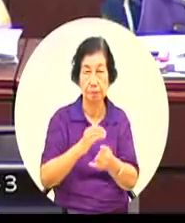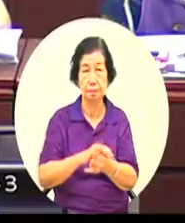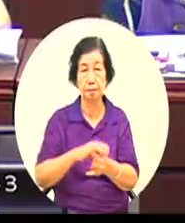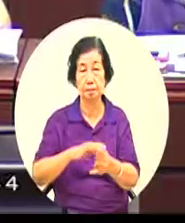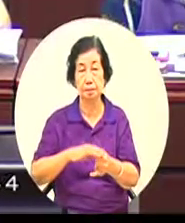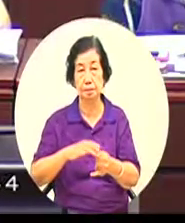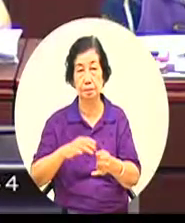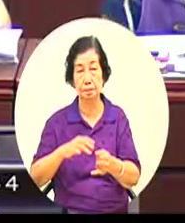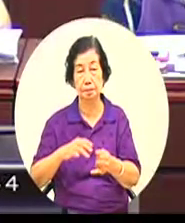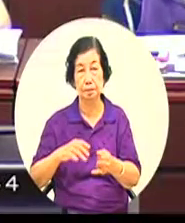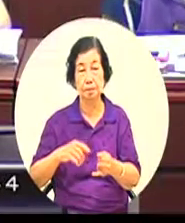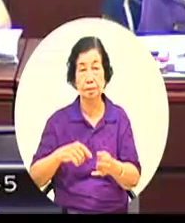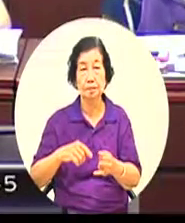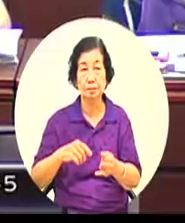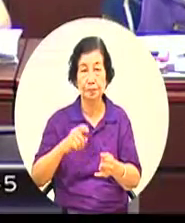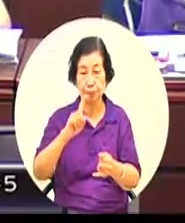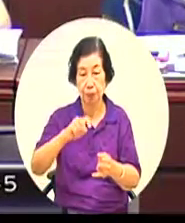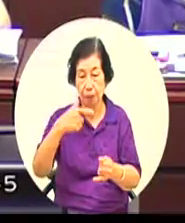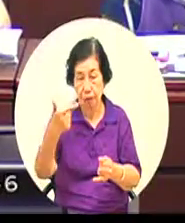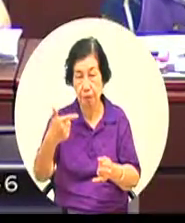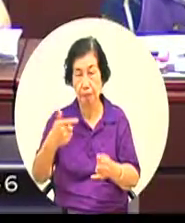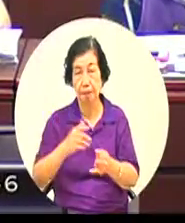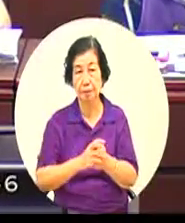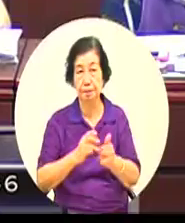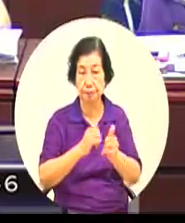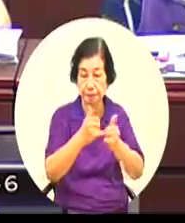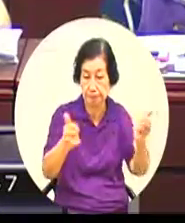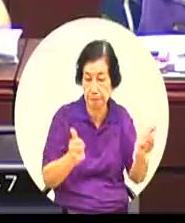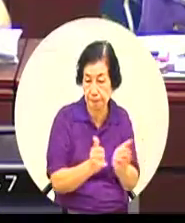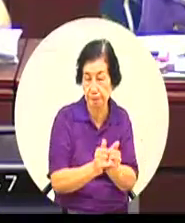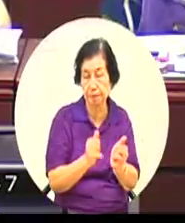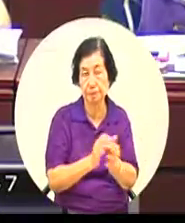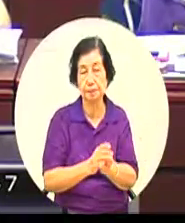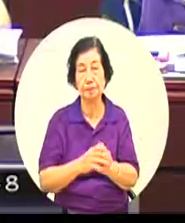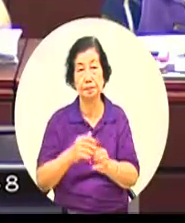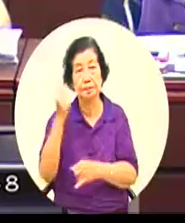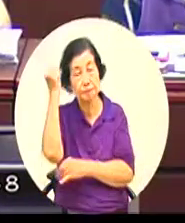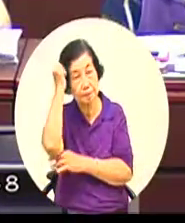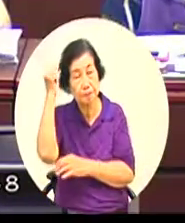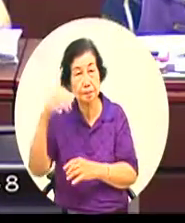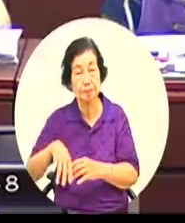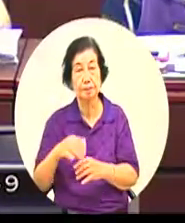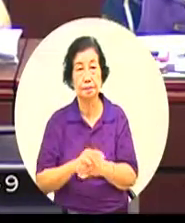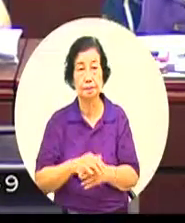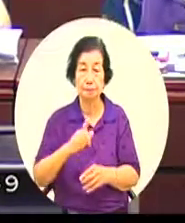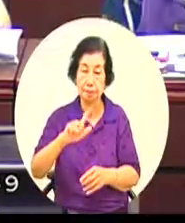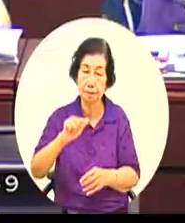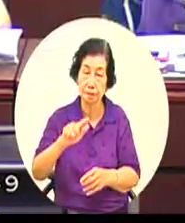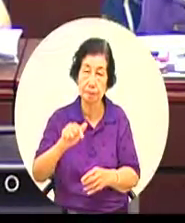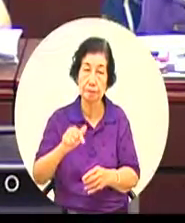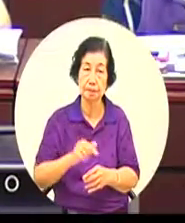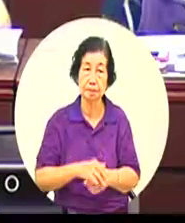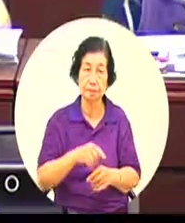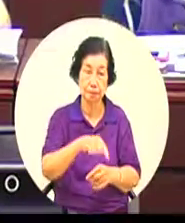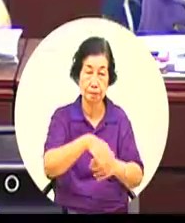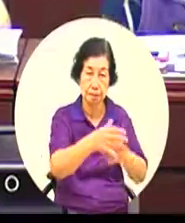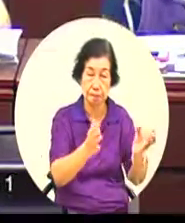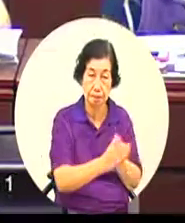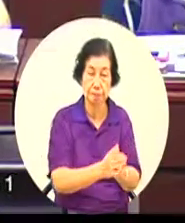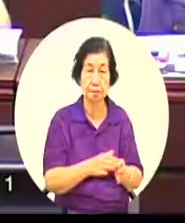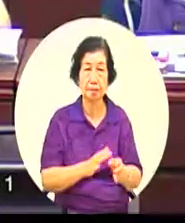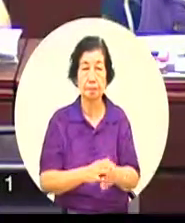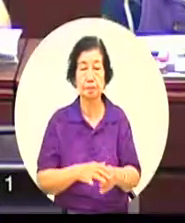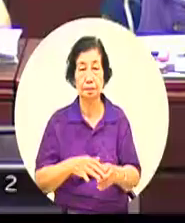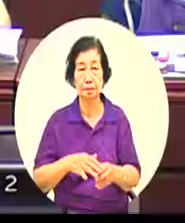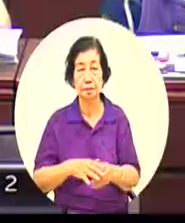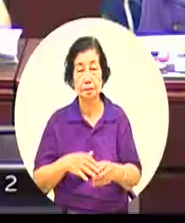民族的16个族群的一个院辖一个都哦，但是它的师资的部分呢，有时候你。在部落里头或者到